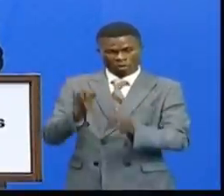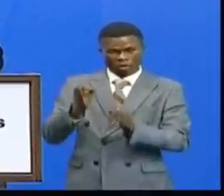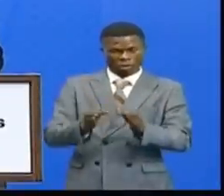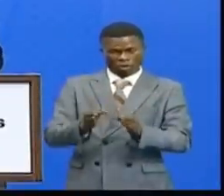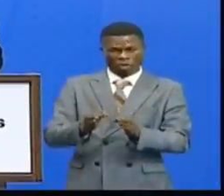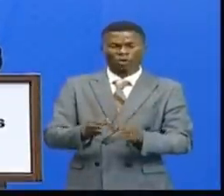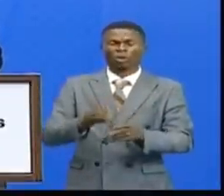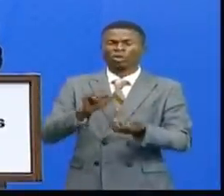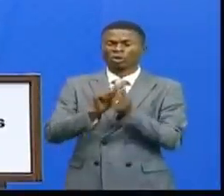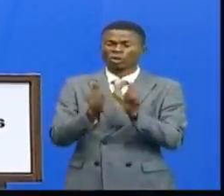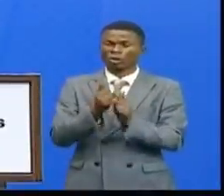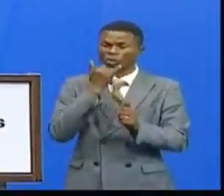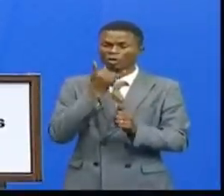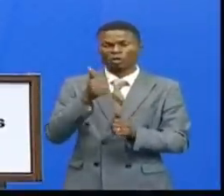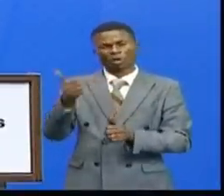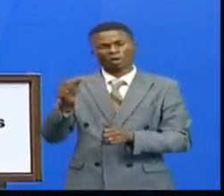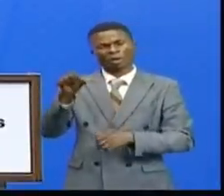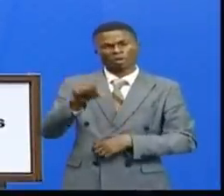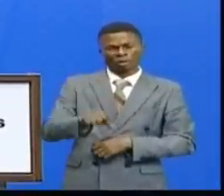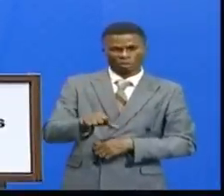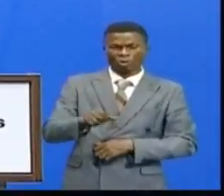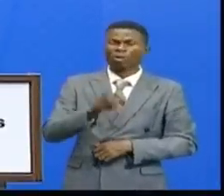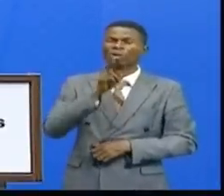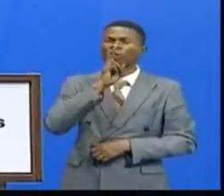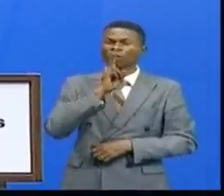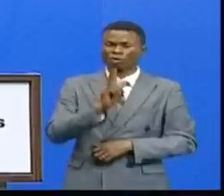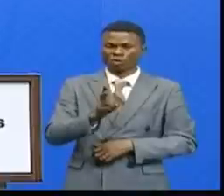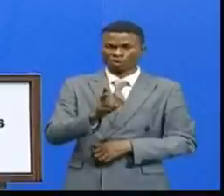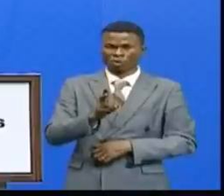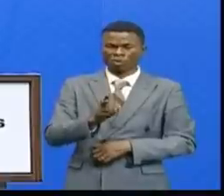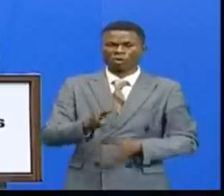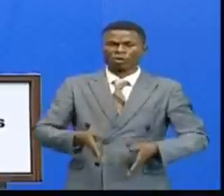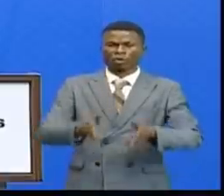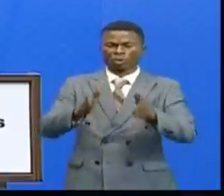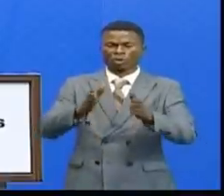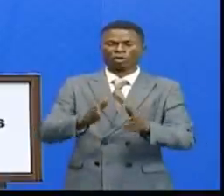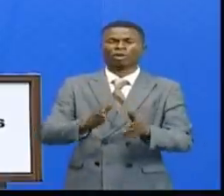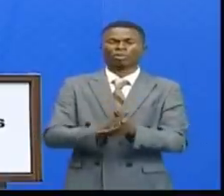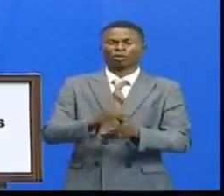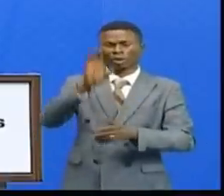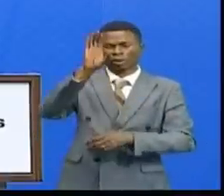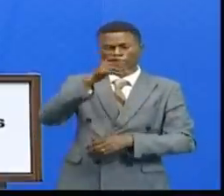à tort ou à raison à une véritable chemin de la croix.